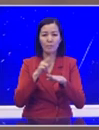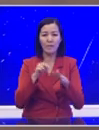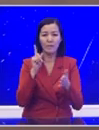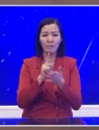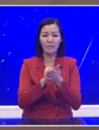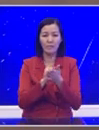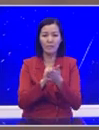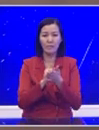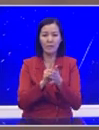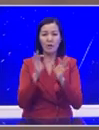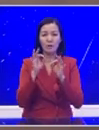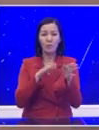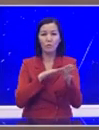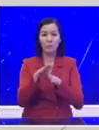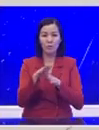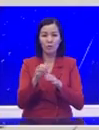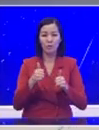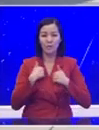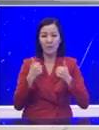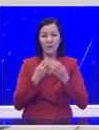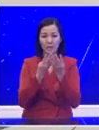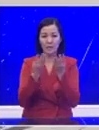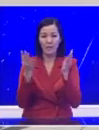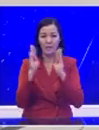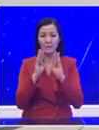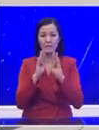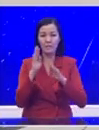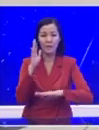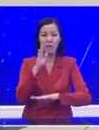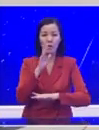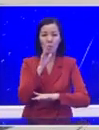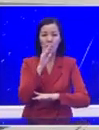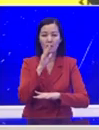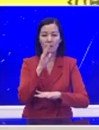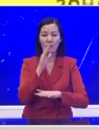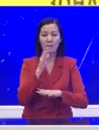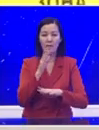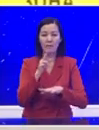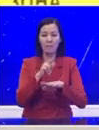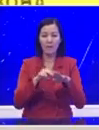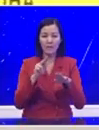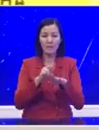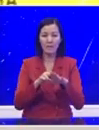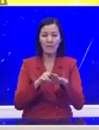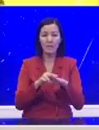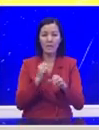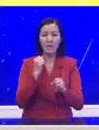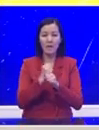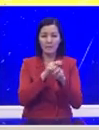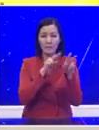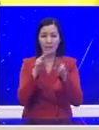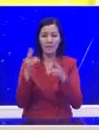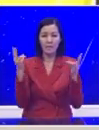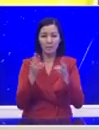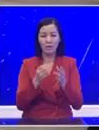міндеттерді мүлтіксіз орындауда. Ал карантиндік режимді сақтаудың негізгі ауыртпалығы осы жергілікті полиция қызметкерлеріне